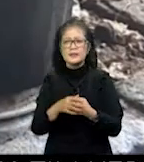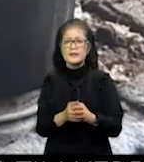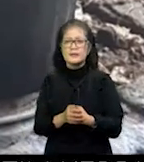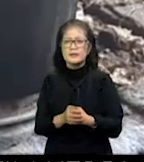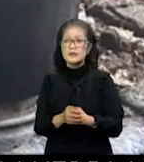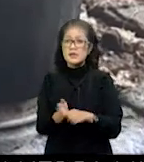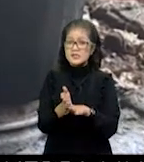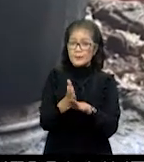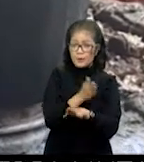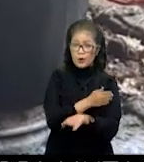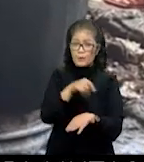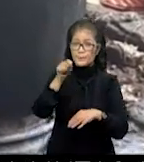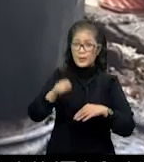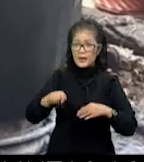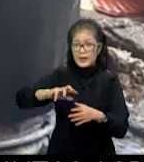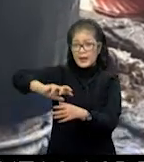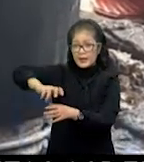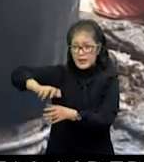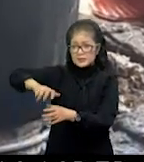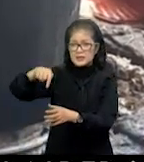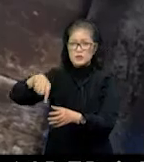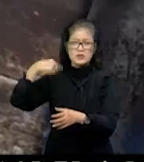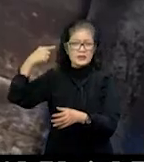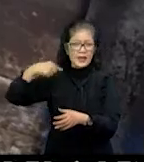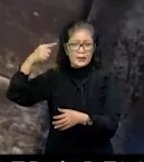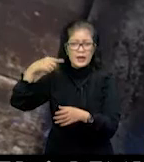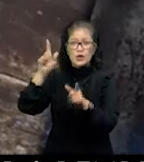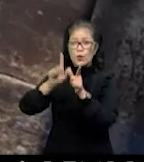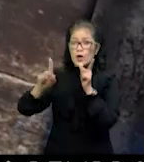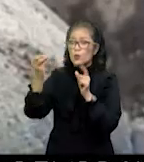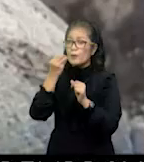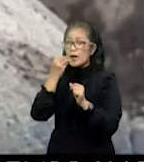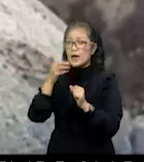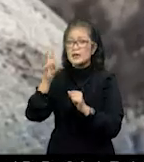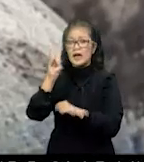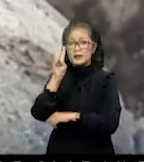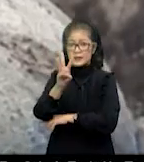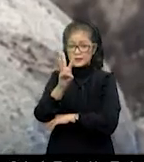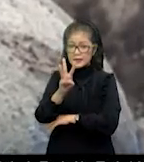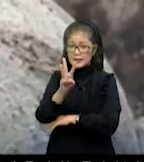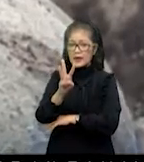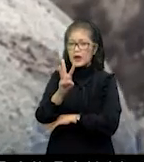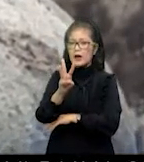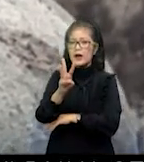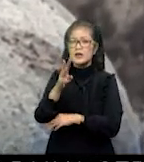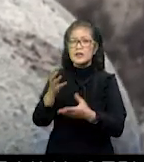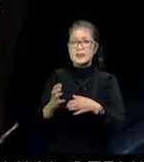Sebelumnya saat masih menggunakan gas LPG, setiap hari warung makan ini menghabiskan 3 tabung gas LPG ukuran 12